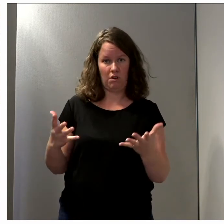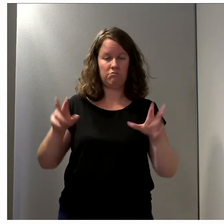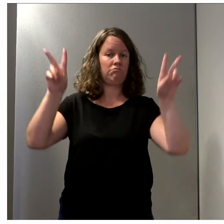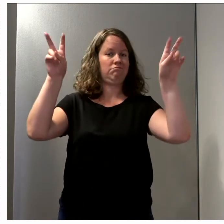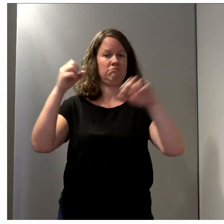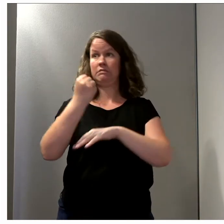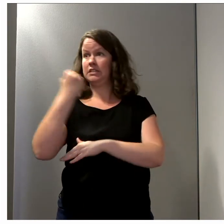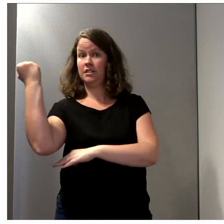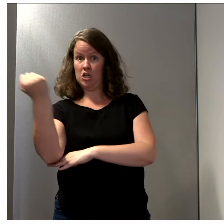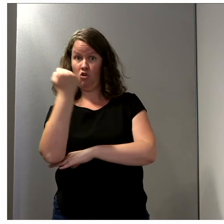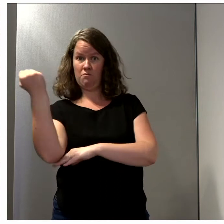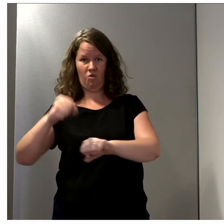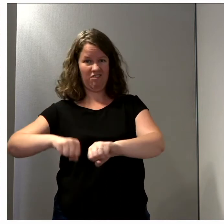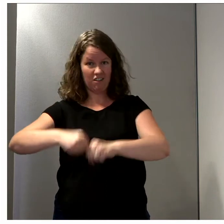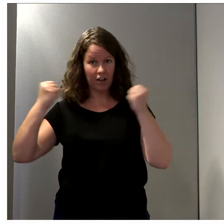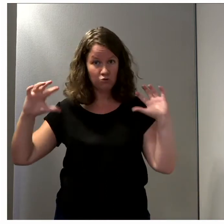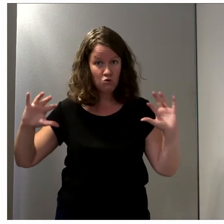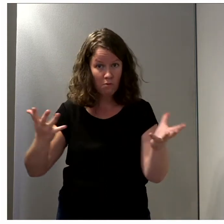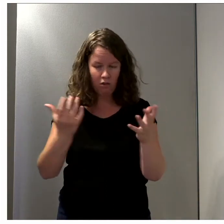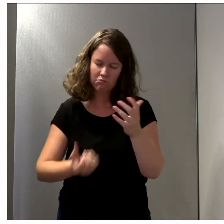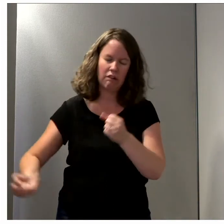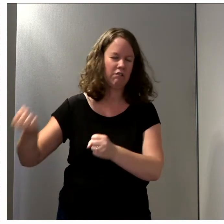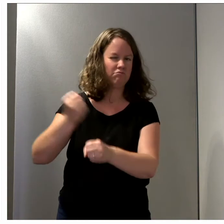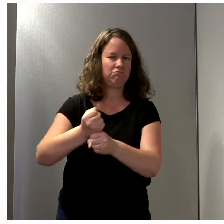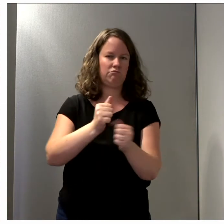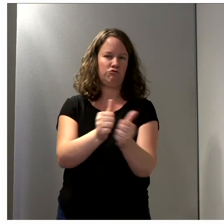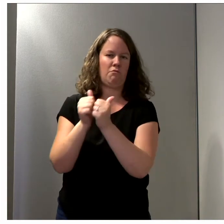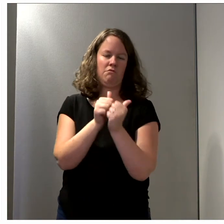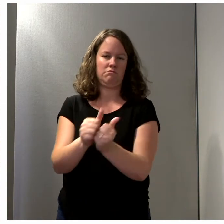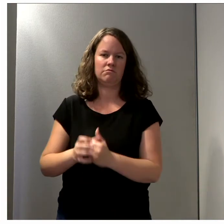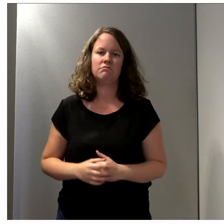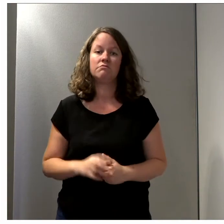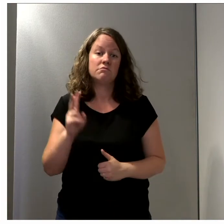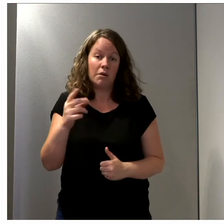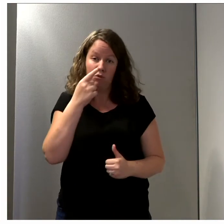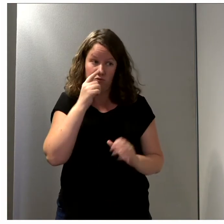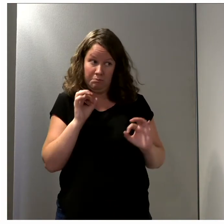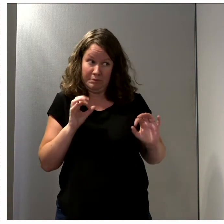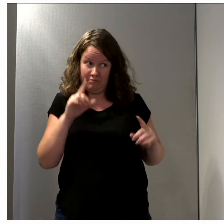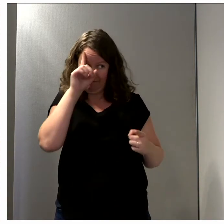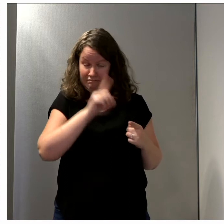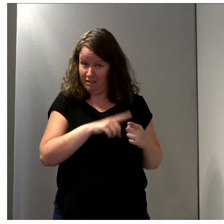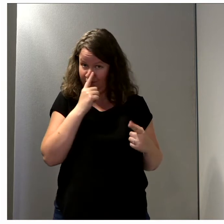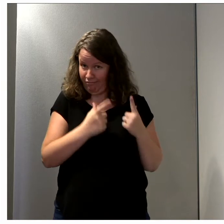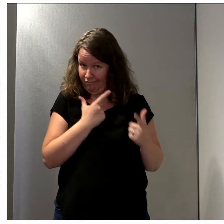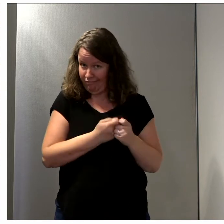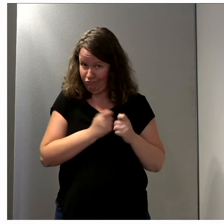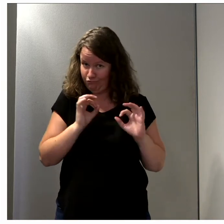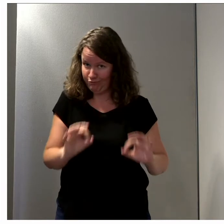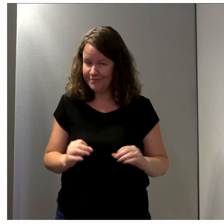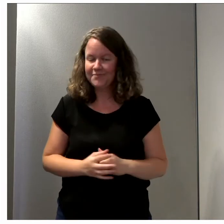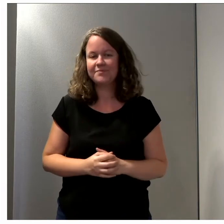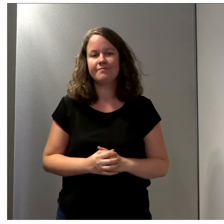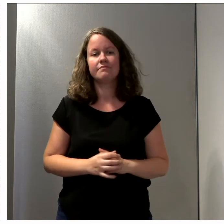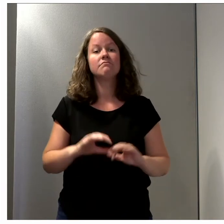l'isolement. Alors là, on y est vraiment au plus près du sujet. Et pour que vous compreniez mieux